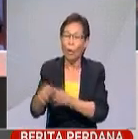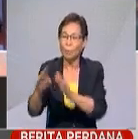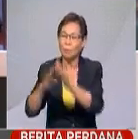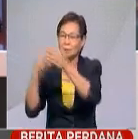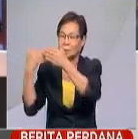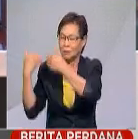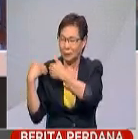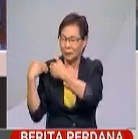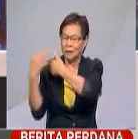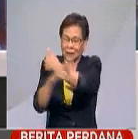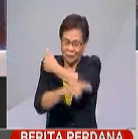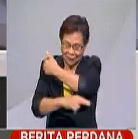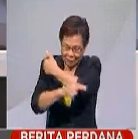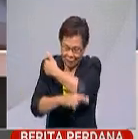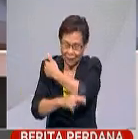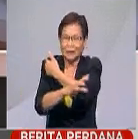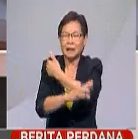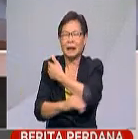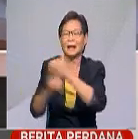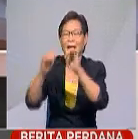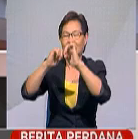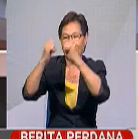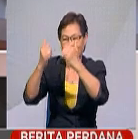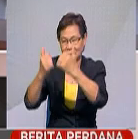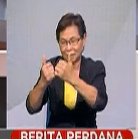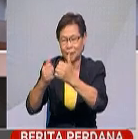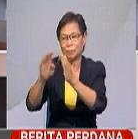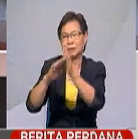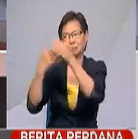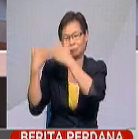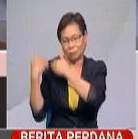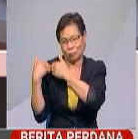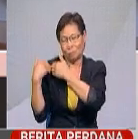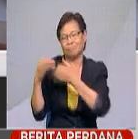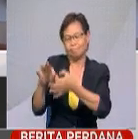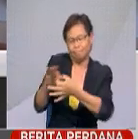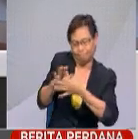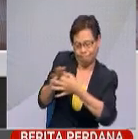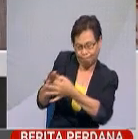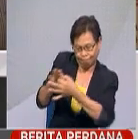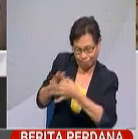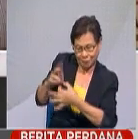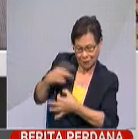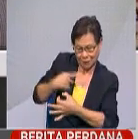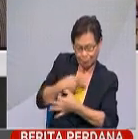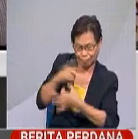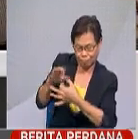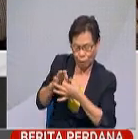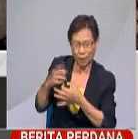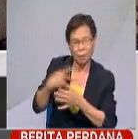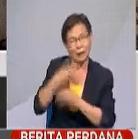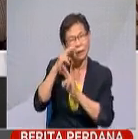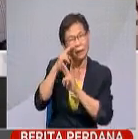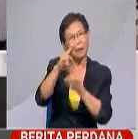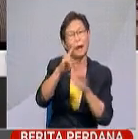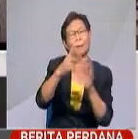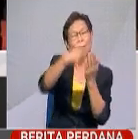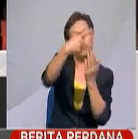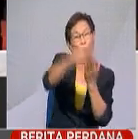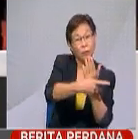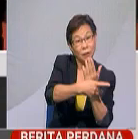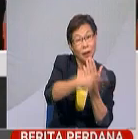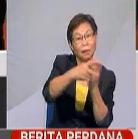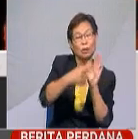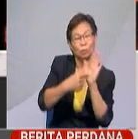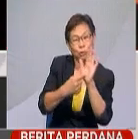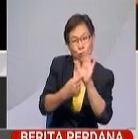sebagai pihak-pihak negeri dan juga agensi-agensi yang berkenaan. Kita dapat melihat projek-projek demonstrasi ini